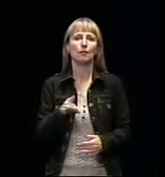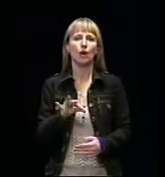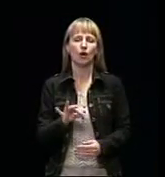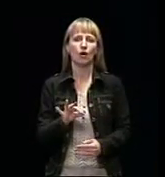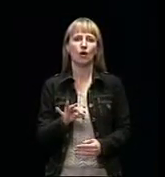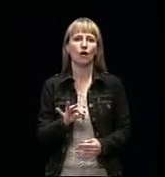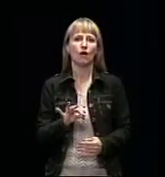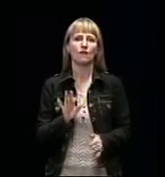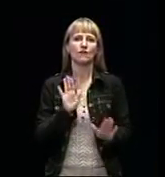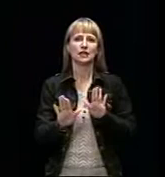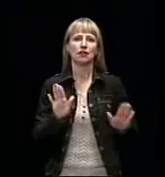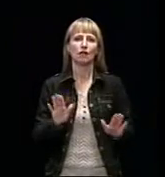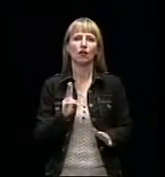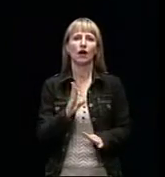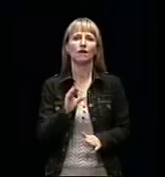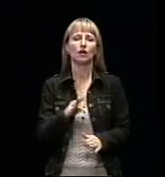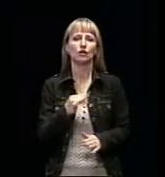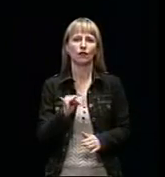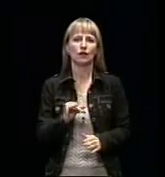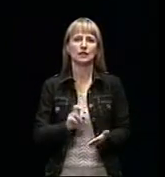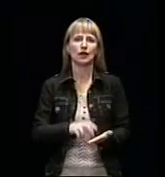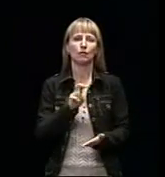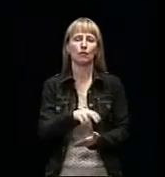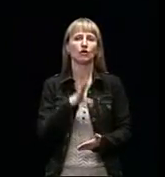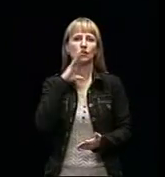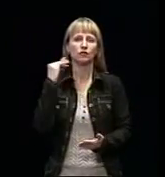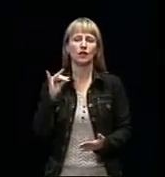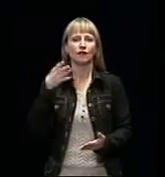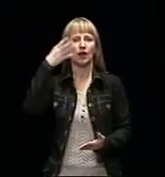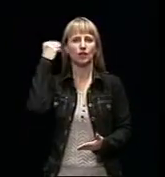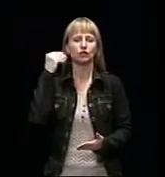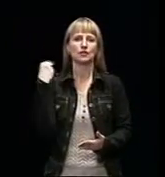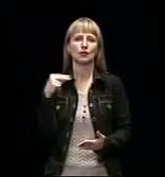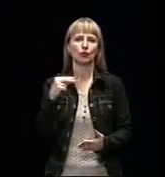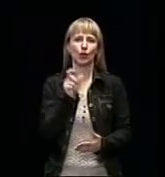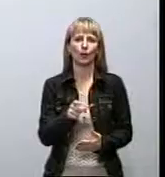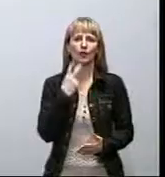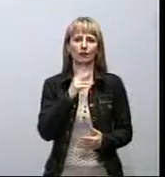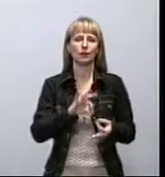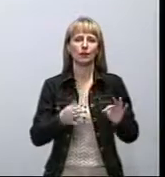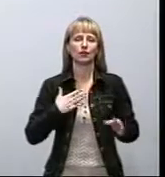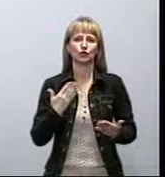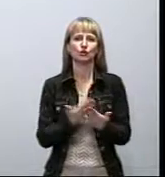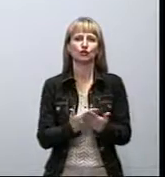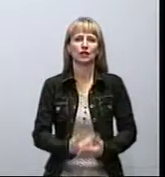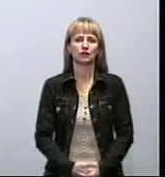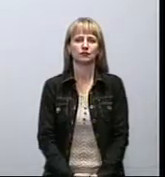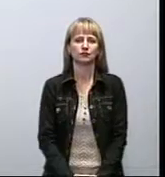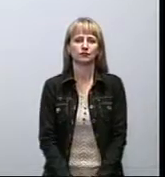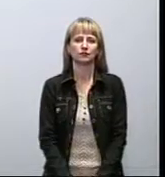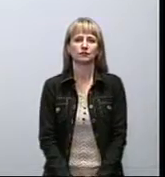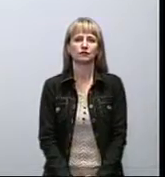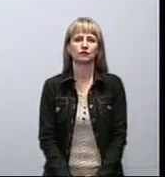стрибок Шевченка» і враження від неї запорізької публіки дивіться докладніше у нашому сюжеті.